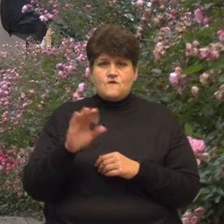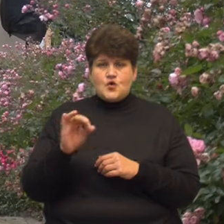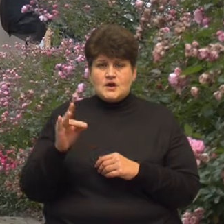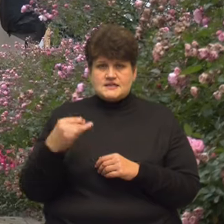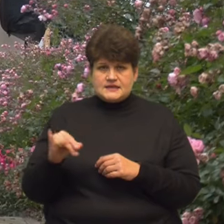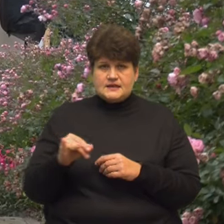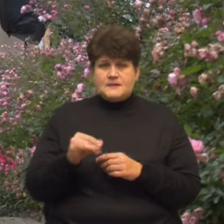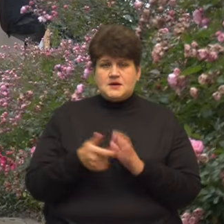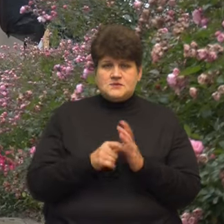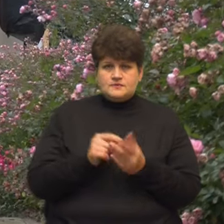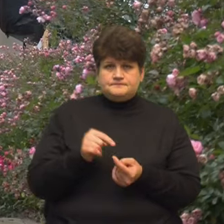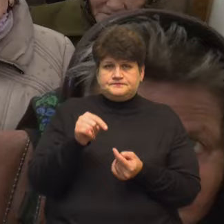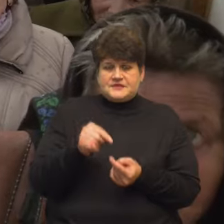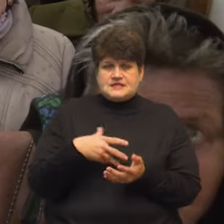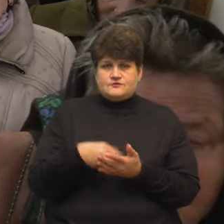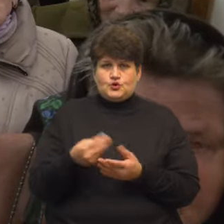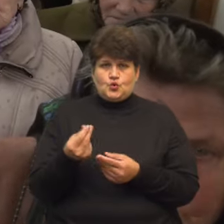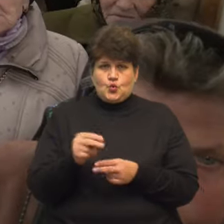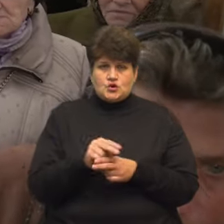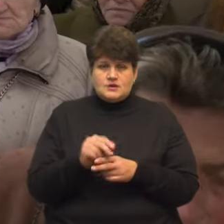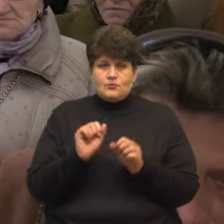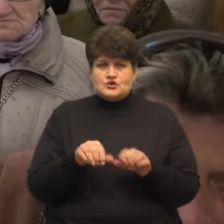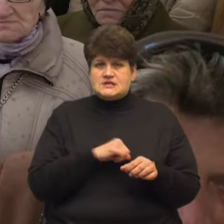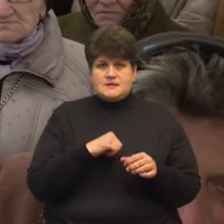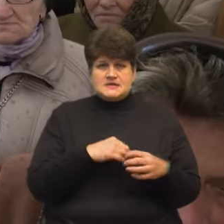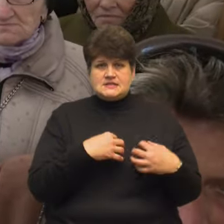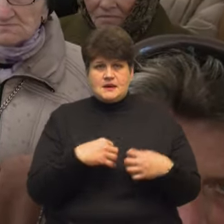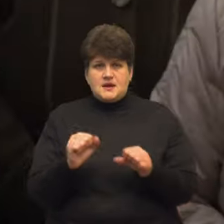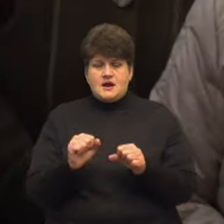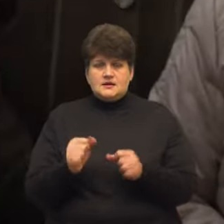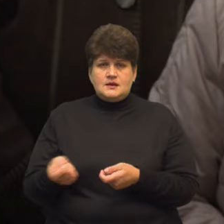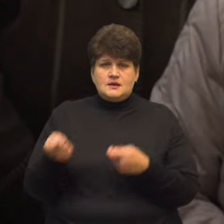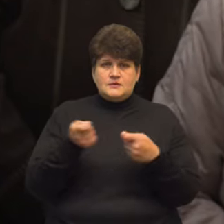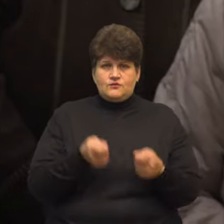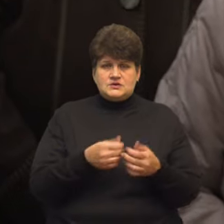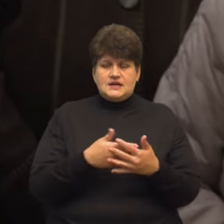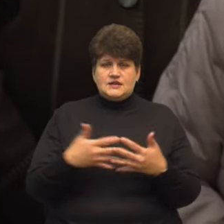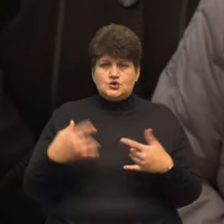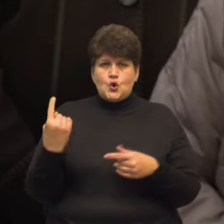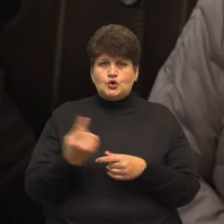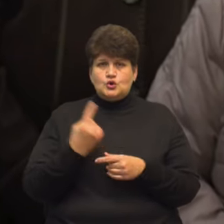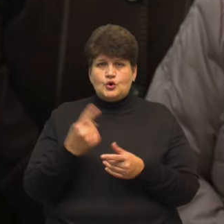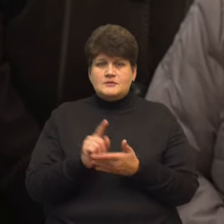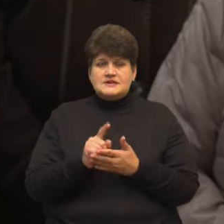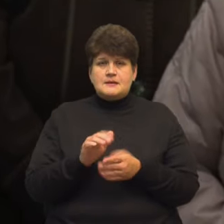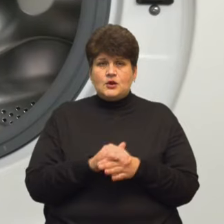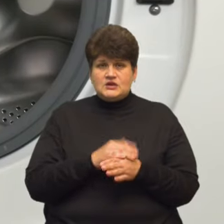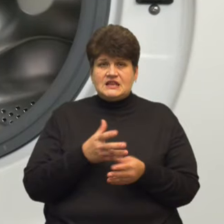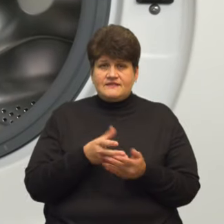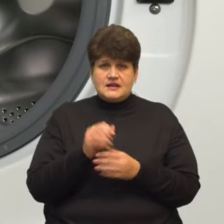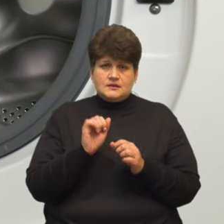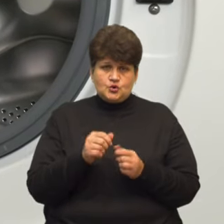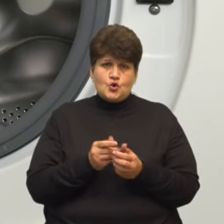свої кошти волонтери церкви самі зможуть забирати та привозити речі одиноких пенсіонерів за благодійні внески обслуговуватимуть також інших жителів